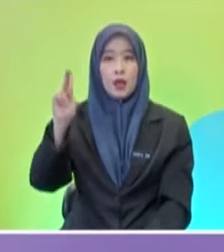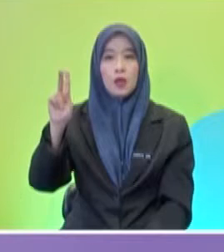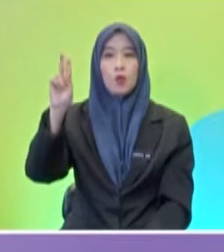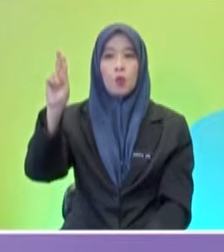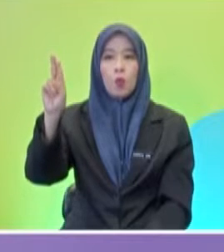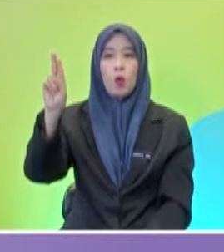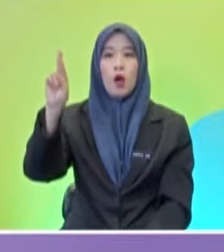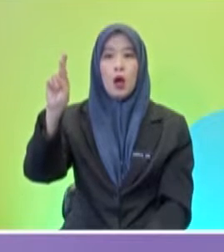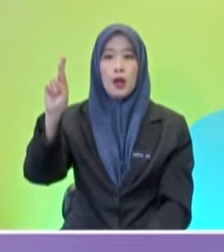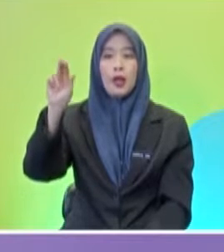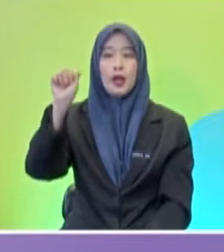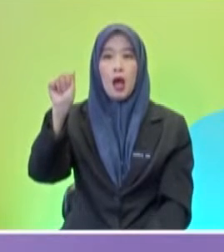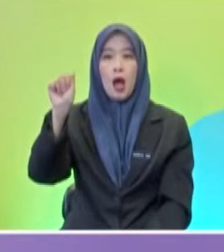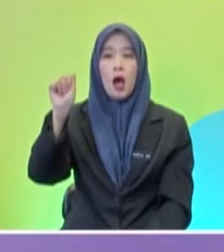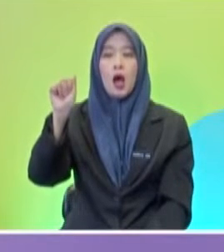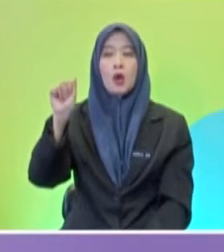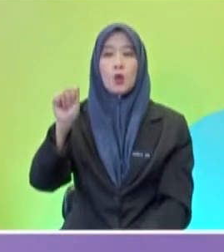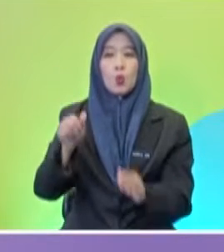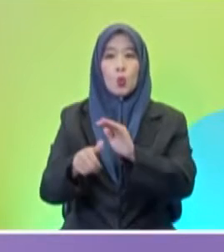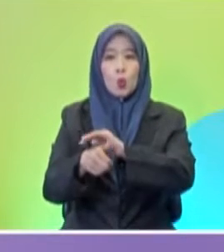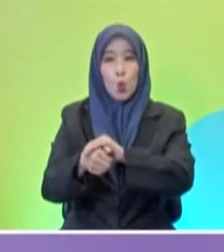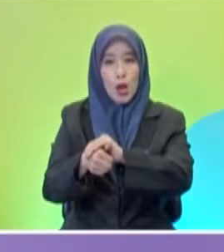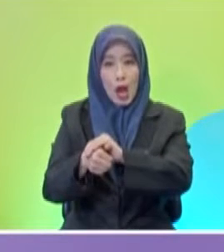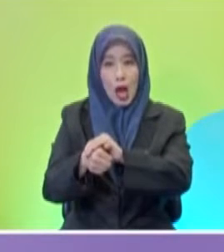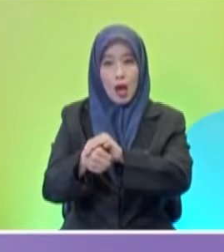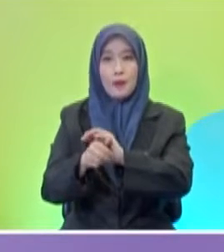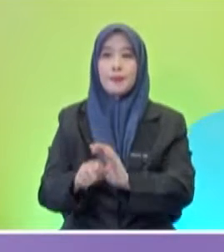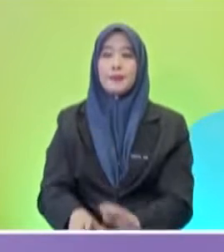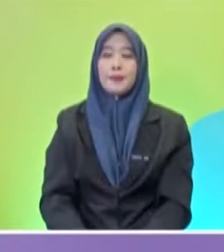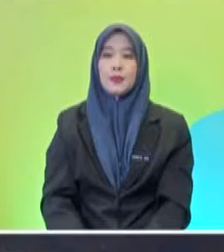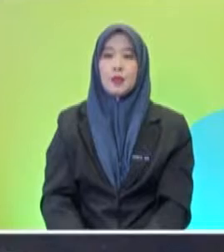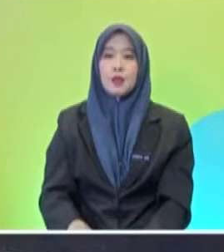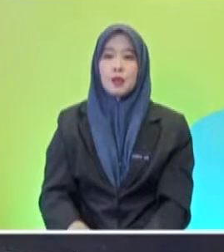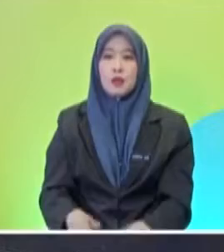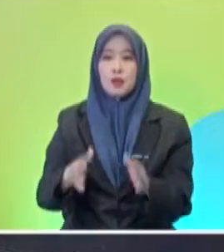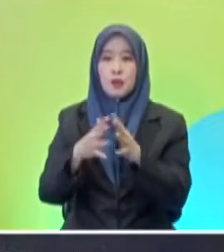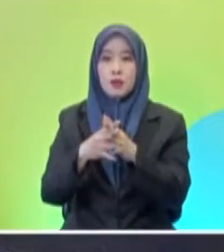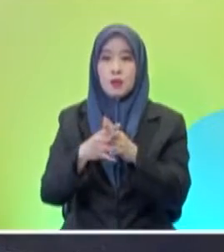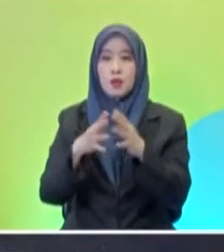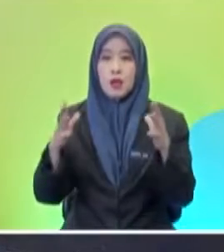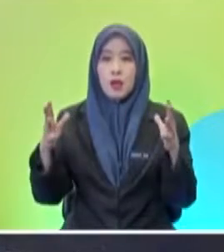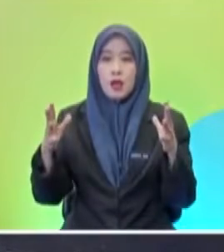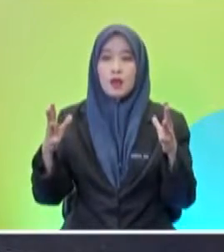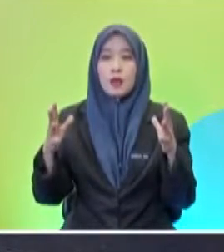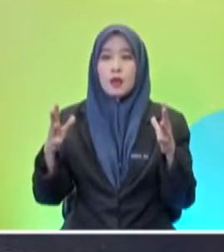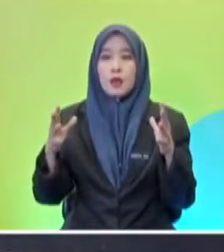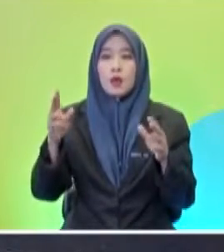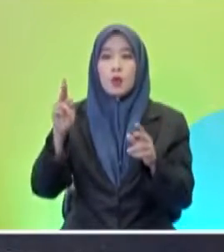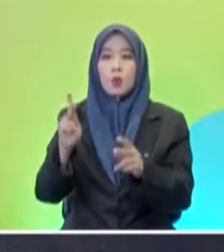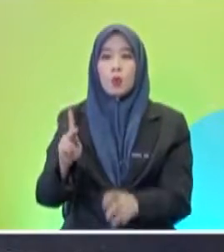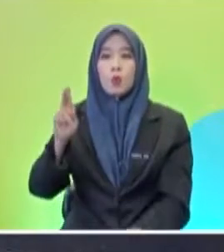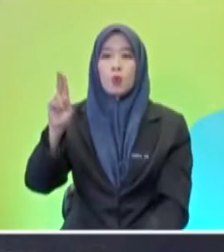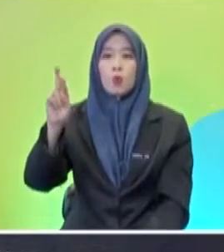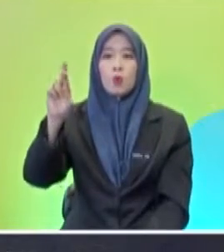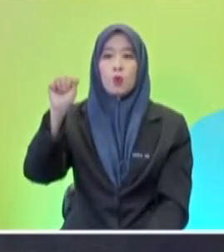K-U-K-U, R-E-R-A. Kura. Jadi kita gandakan jadi kura. Kura.